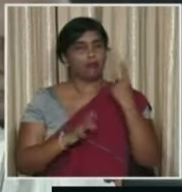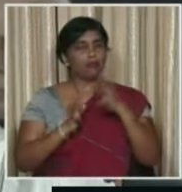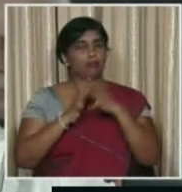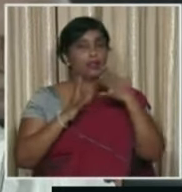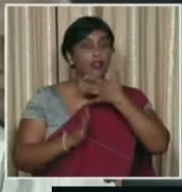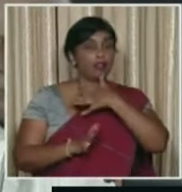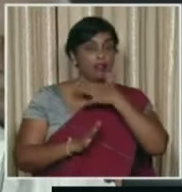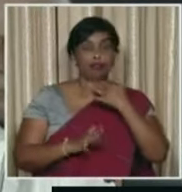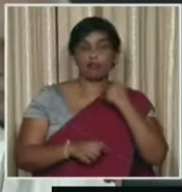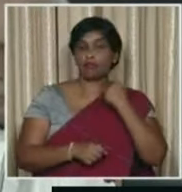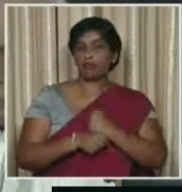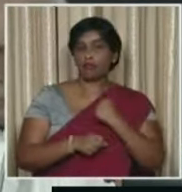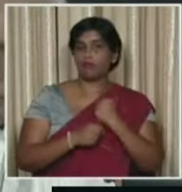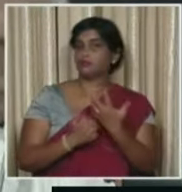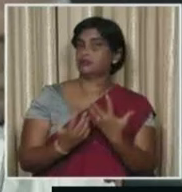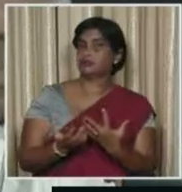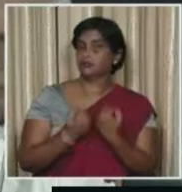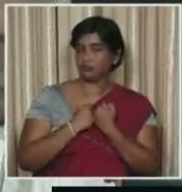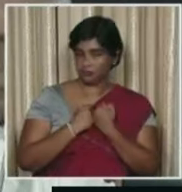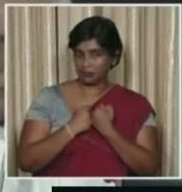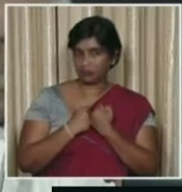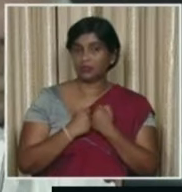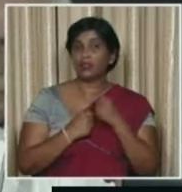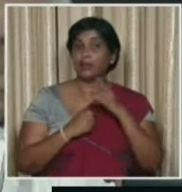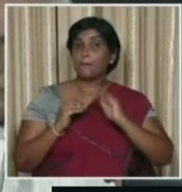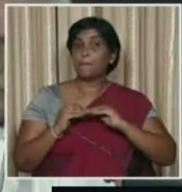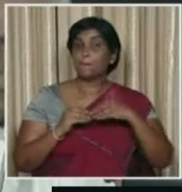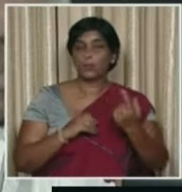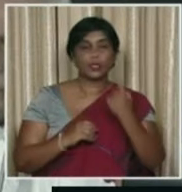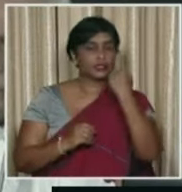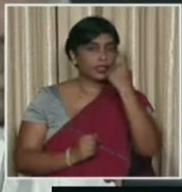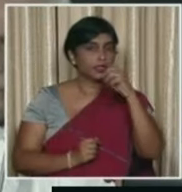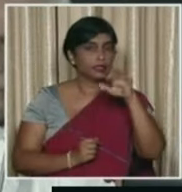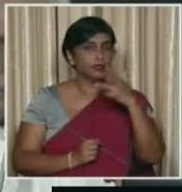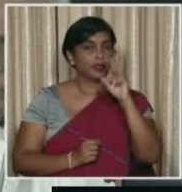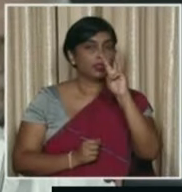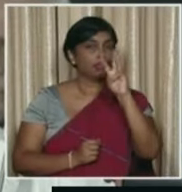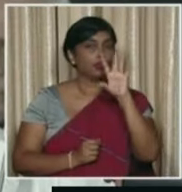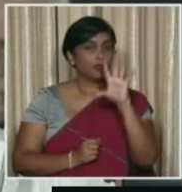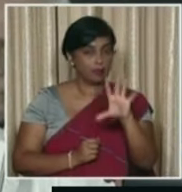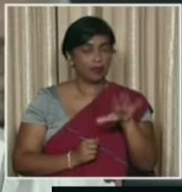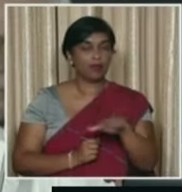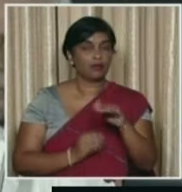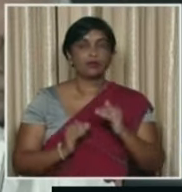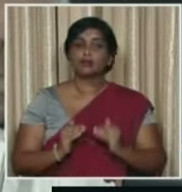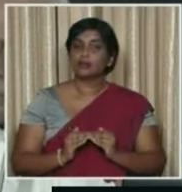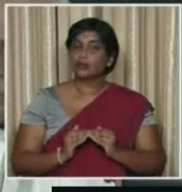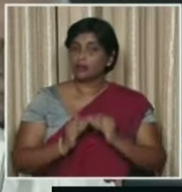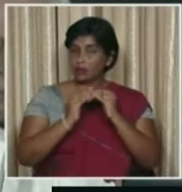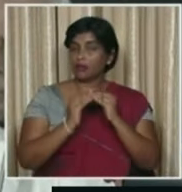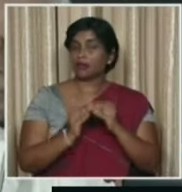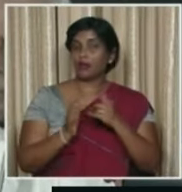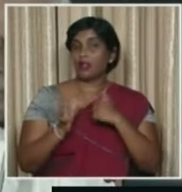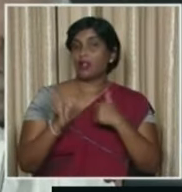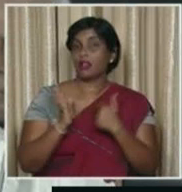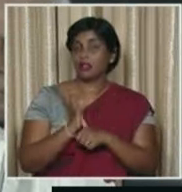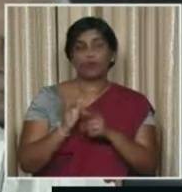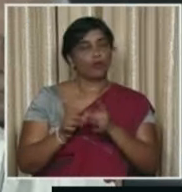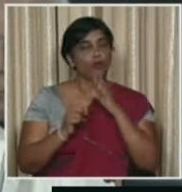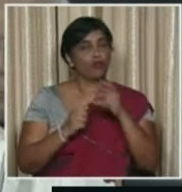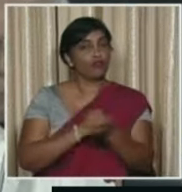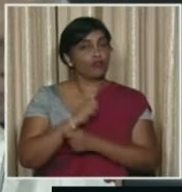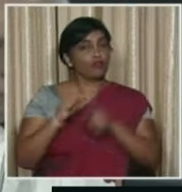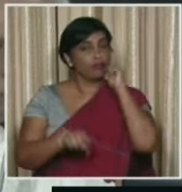බ්‍රිතාන රජය අත්පත් කරගත්තා. ඉන් පසු 1935දී ඉඩං සංවර්ධන ආඥා පනත යටතේ